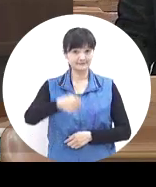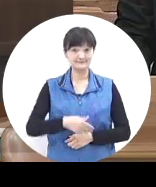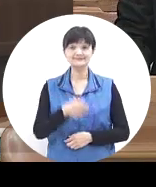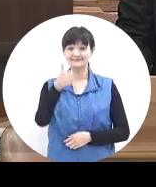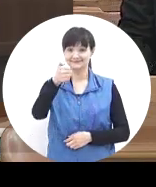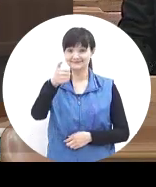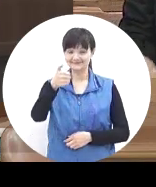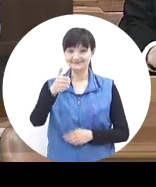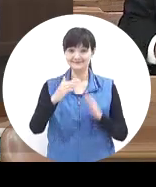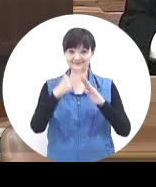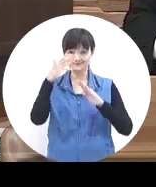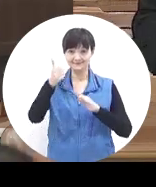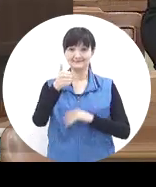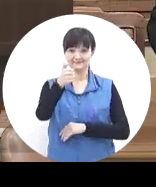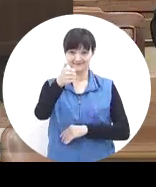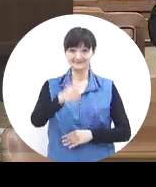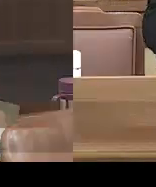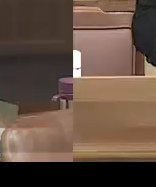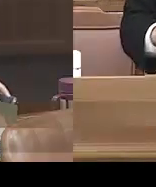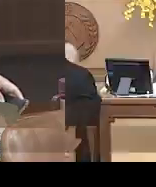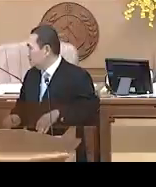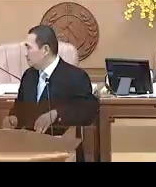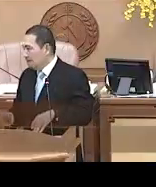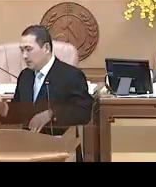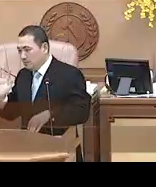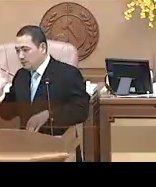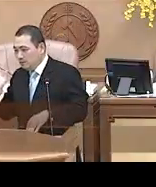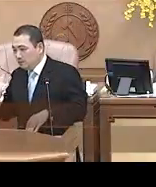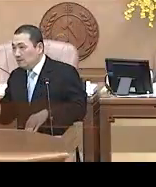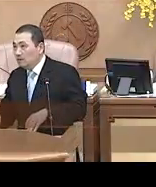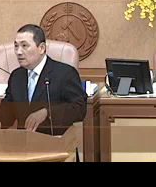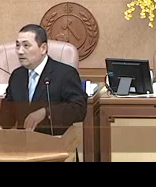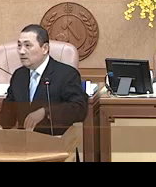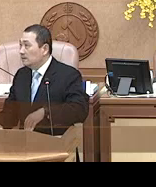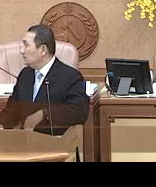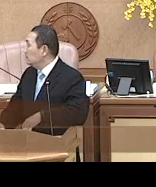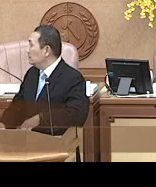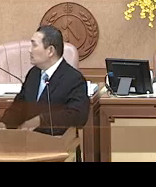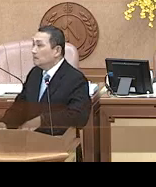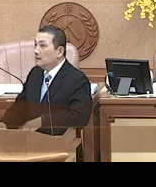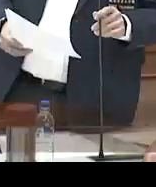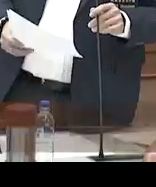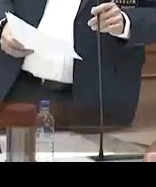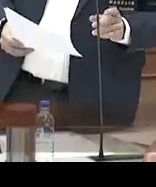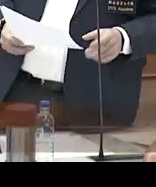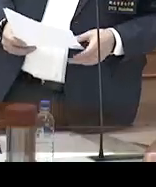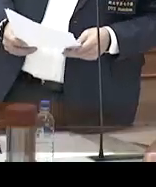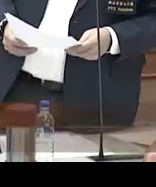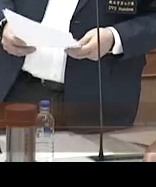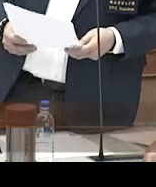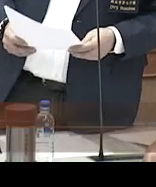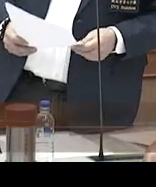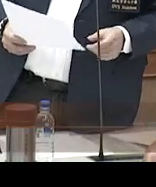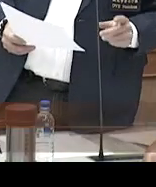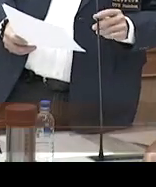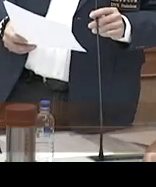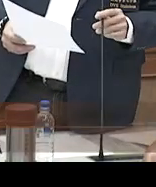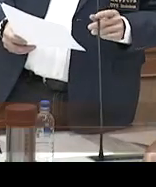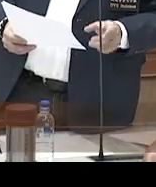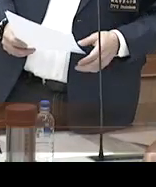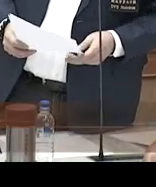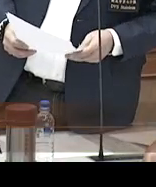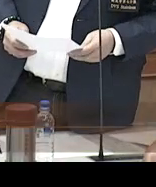谢谢，拜托。好， 这好够这么， 请林基杰林议员， 市长， 哎， 辛苦了。 不会，谢谢